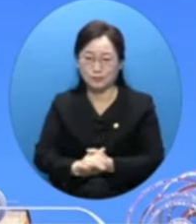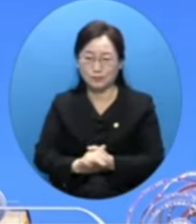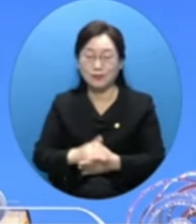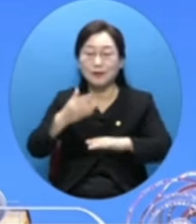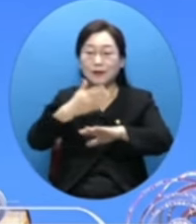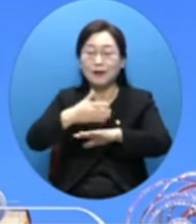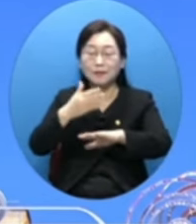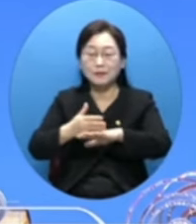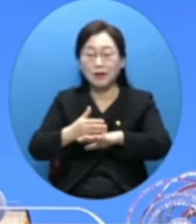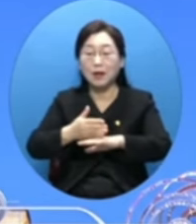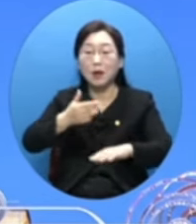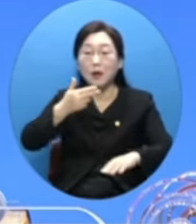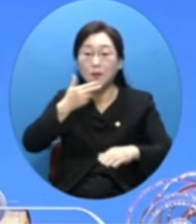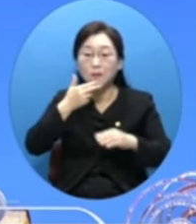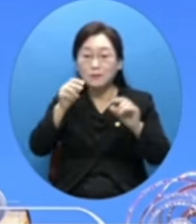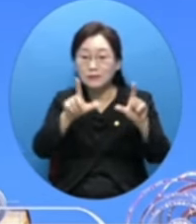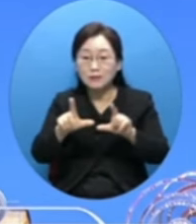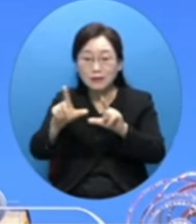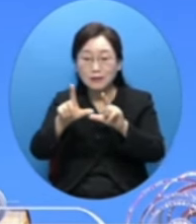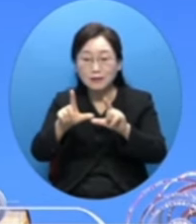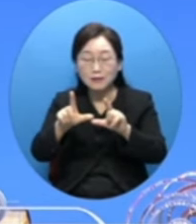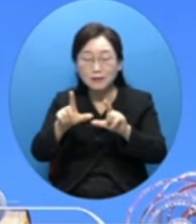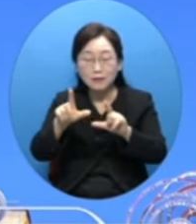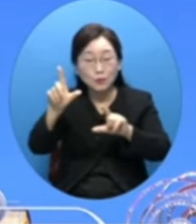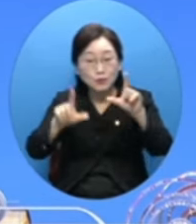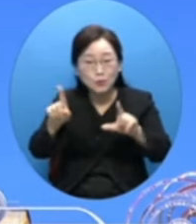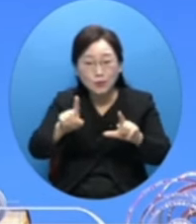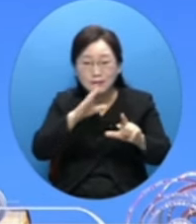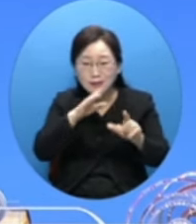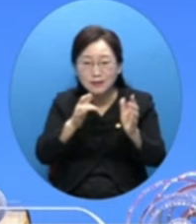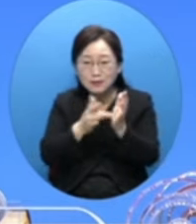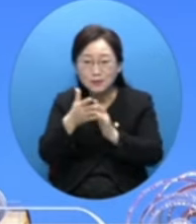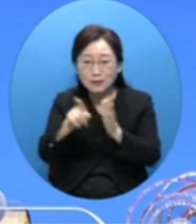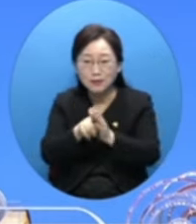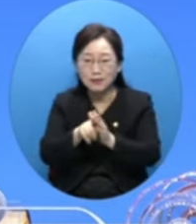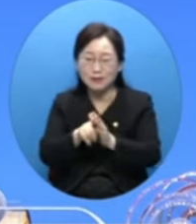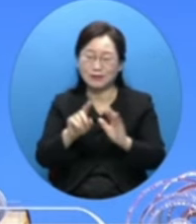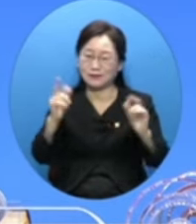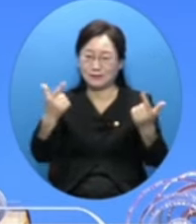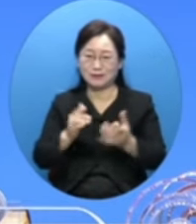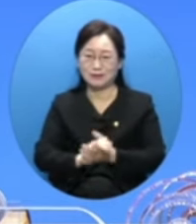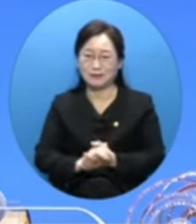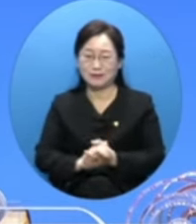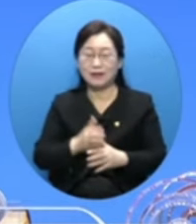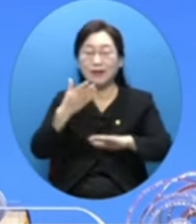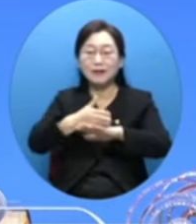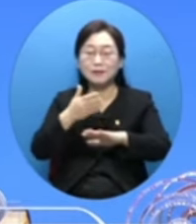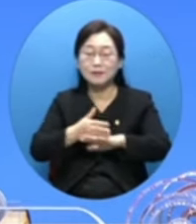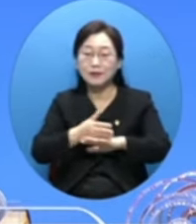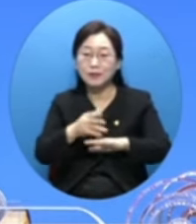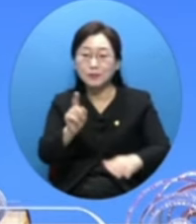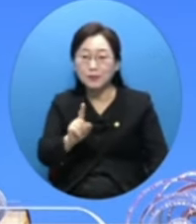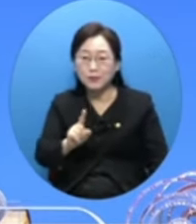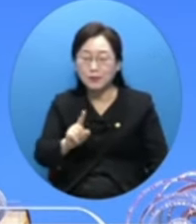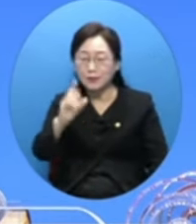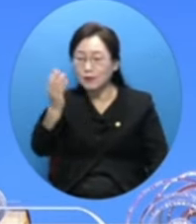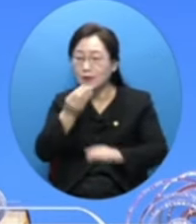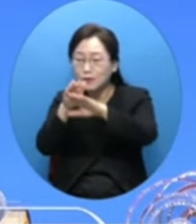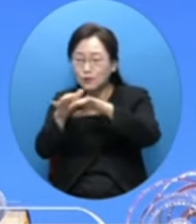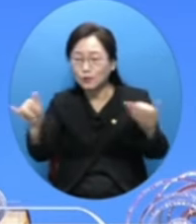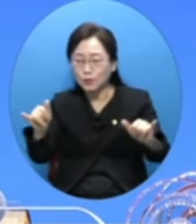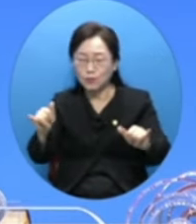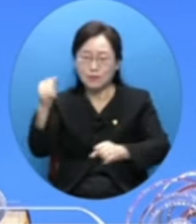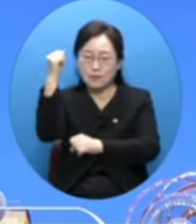감사가 메마른 삶은 참 그리스도인의 모습이라고 할 수가 없습니다. 감사는 성도님의 기본 자세인